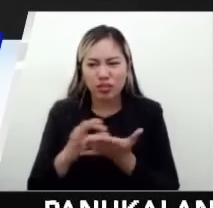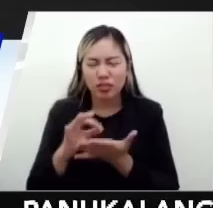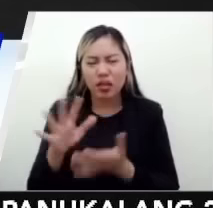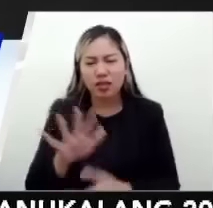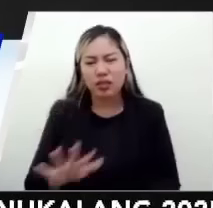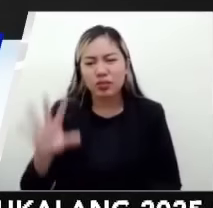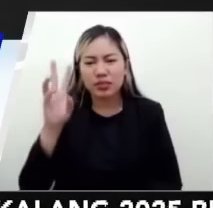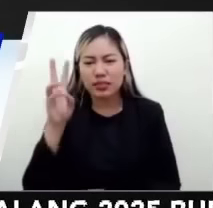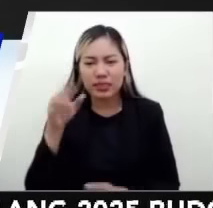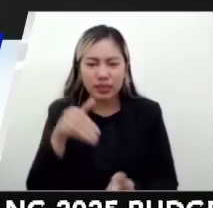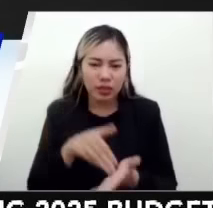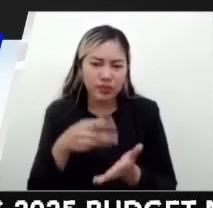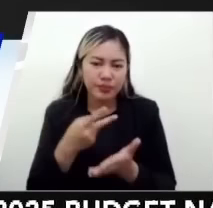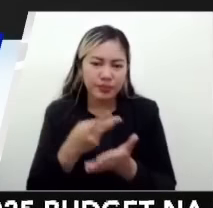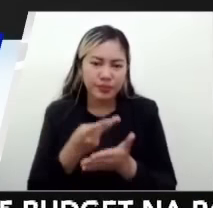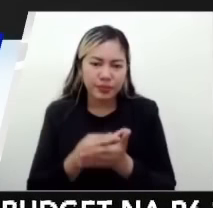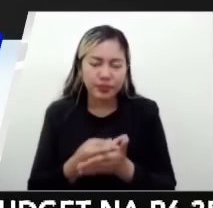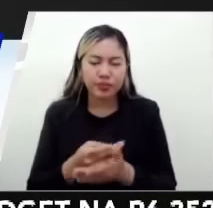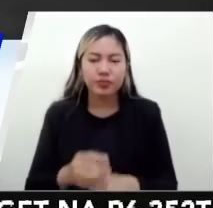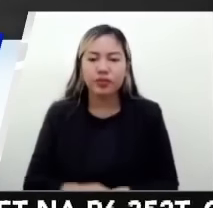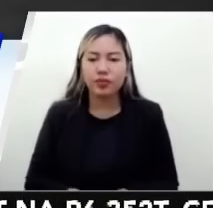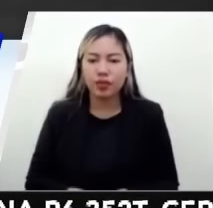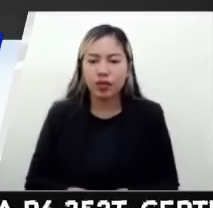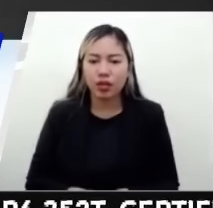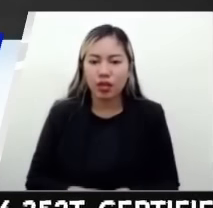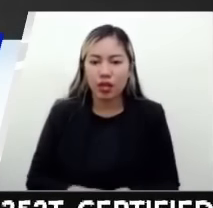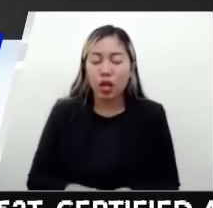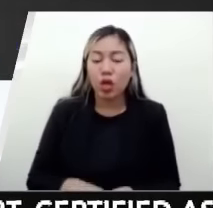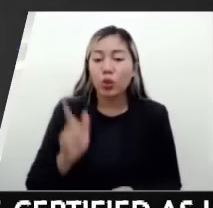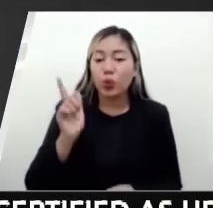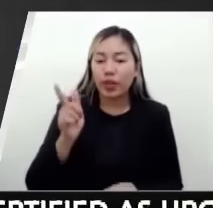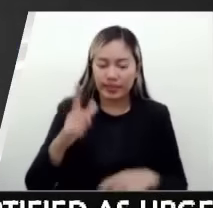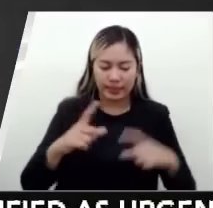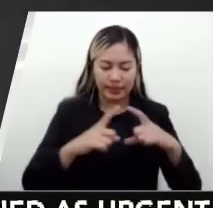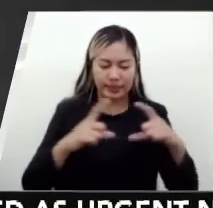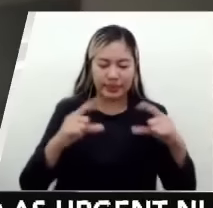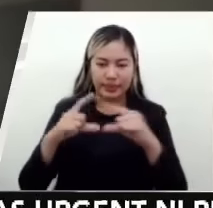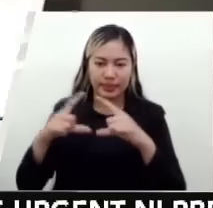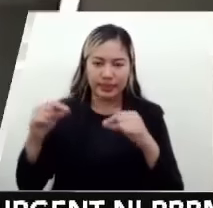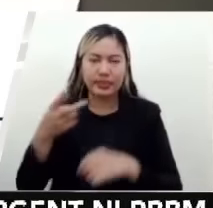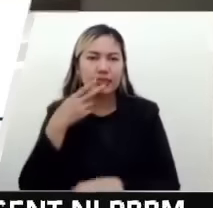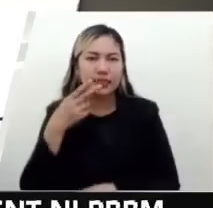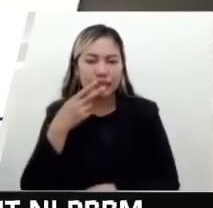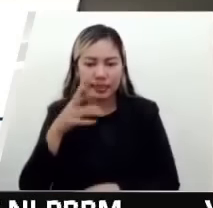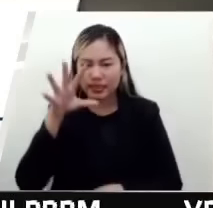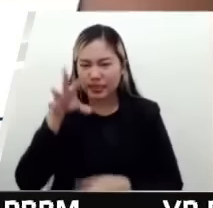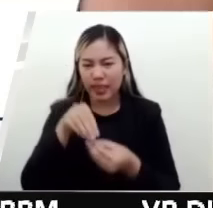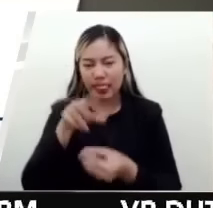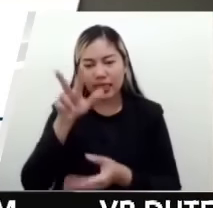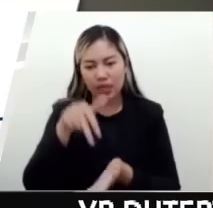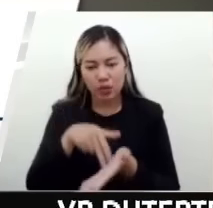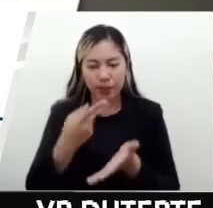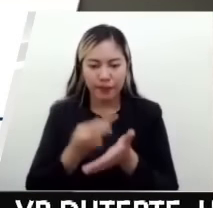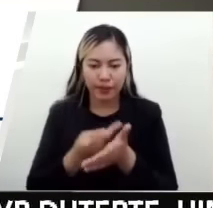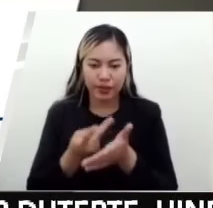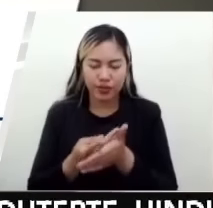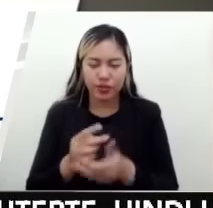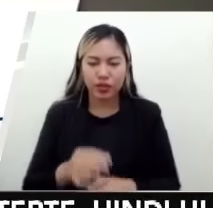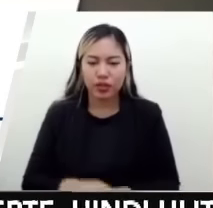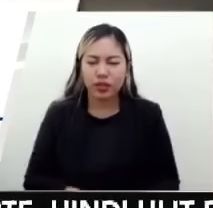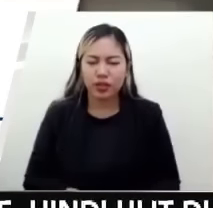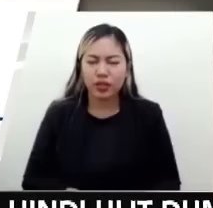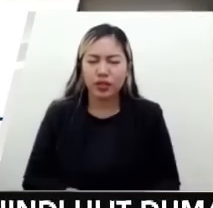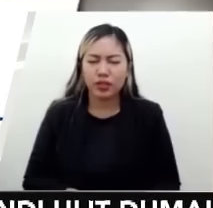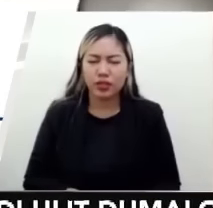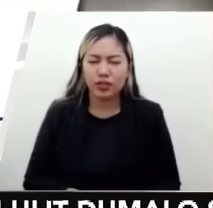at 20 kahan ng sigarilyo na nagkakahalaga ng mahigit 3,000 piso. Ang dental, alam mo na una nilaging try, pero galing